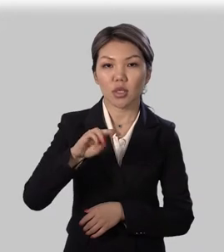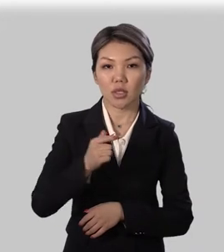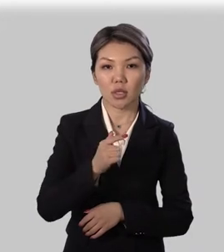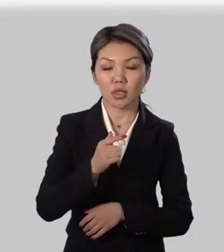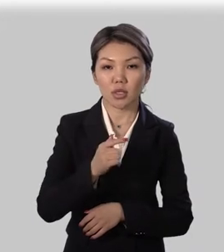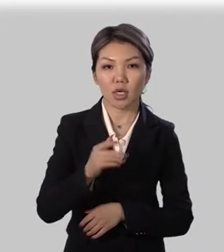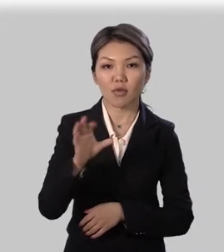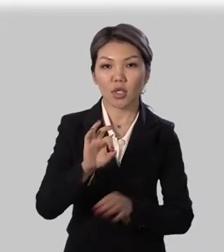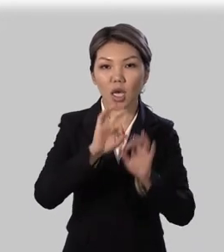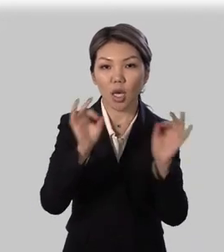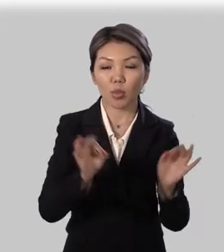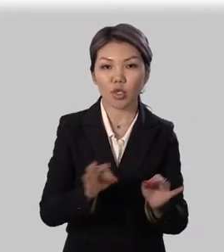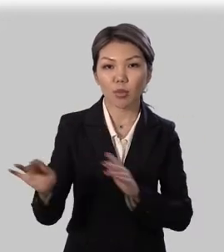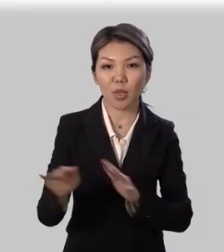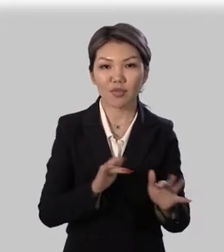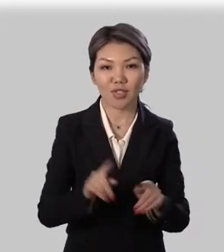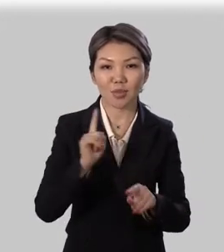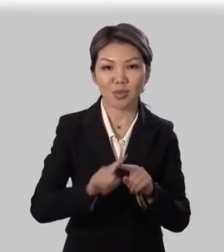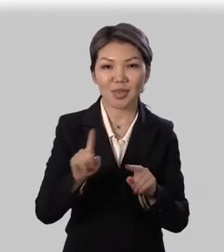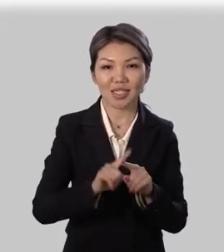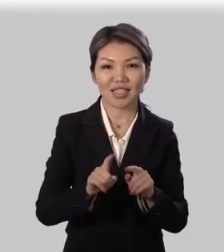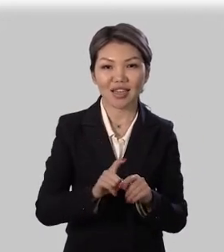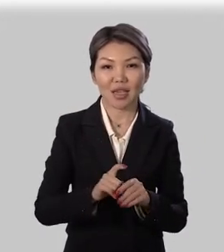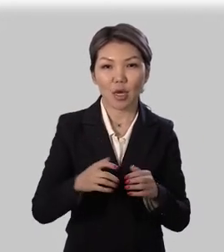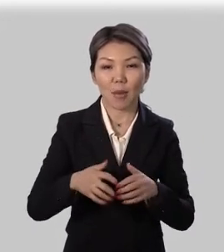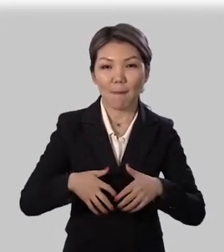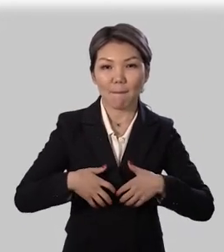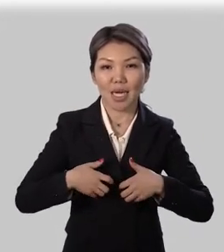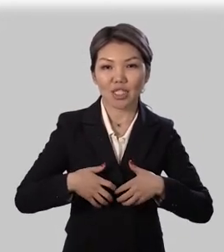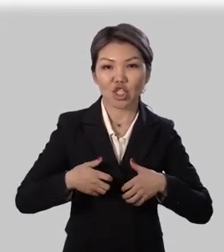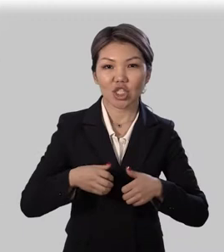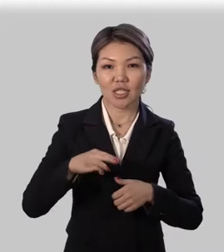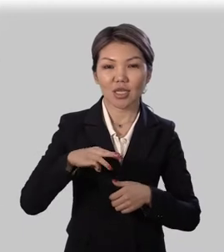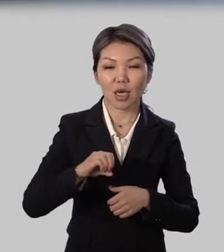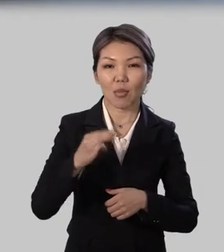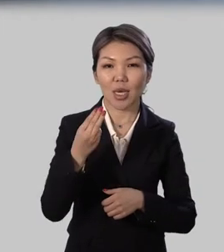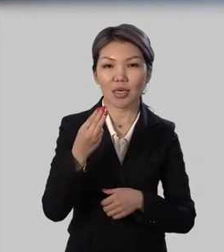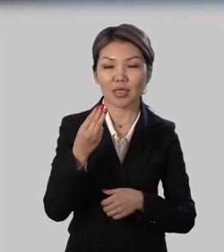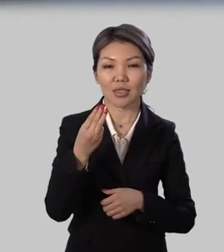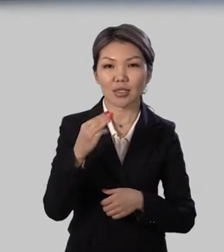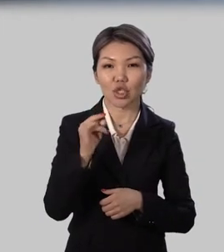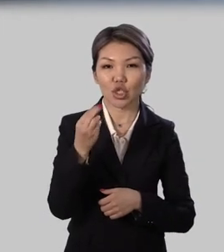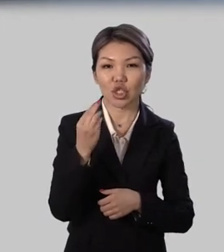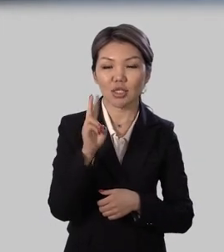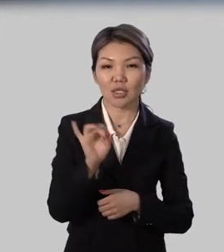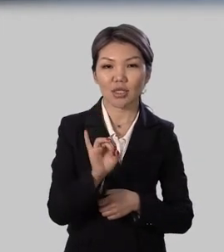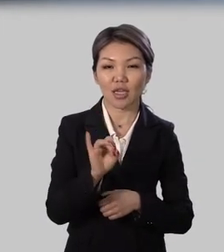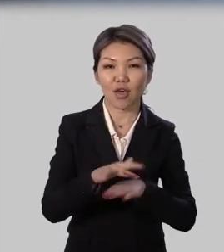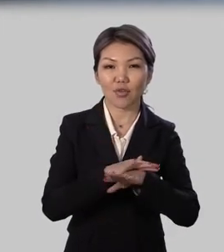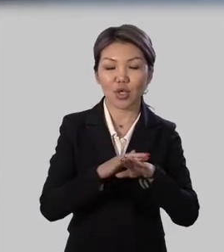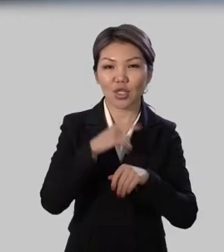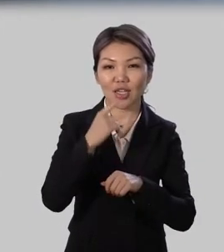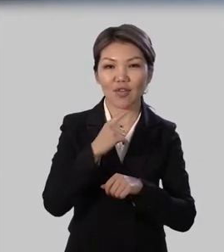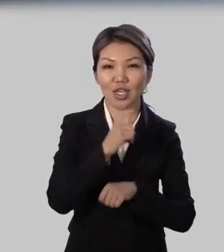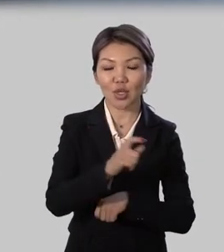действия подвижны и быстрой мартышки а удав спокойный недаром же в народе говорят о